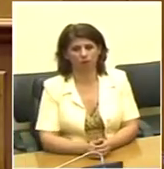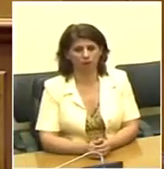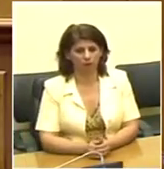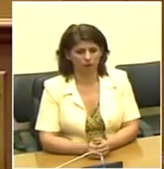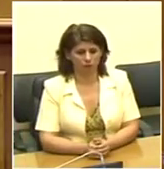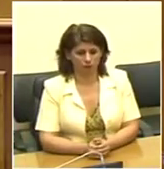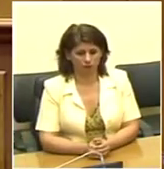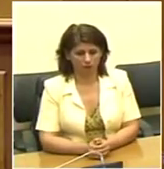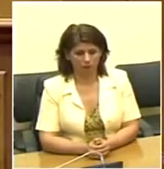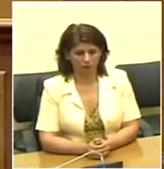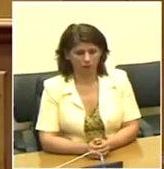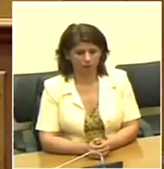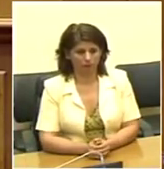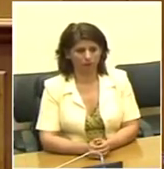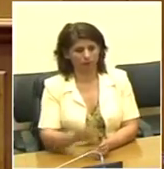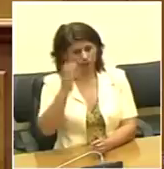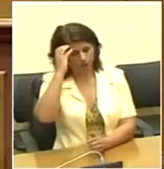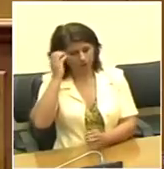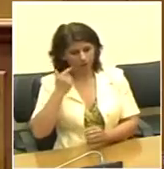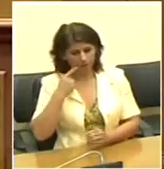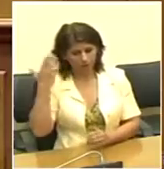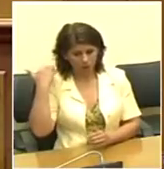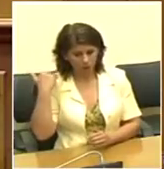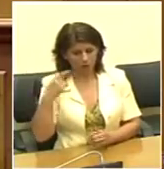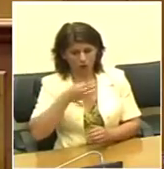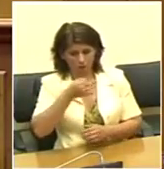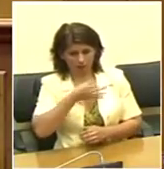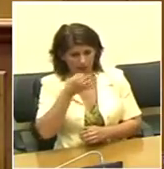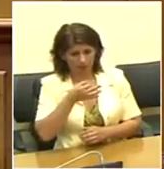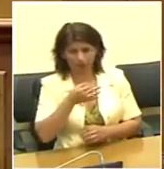στην προηγούμενη ομιλία μου στη